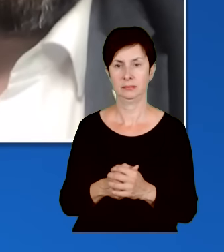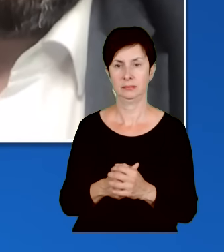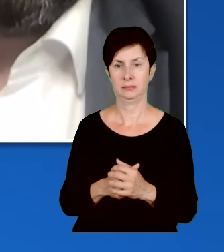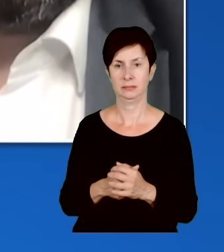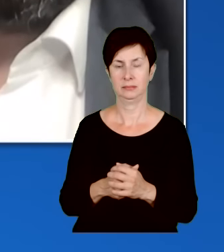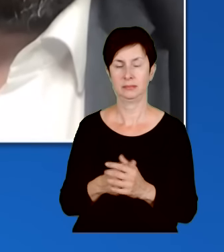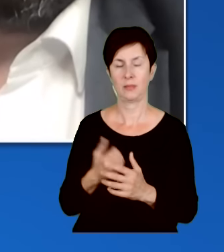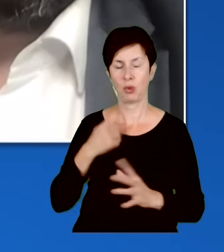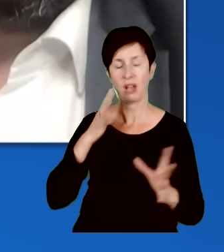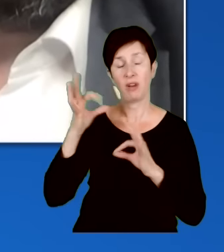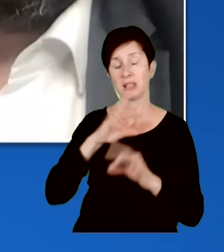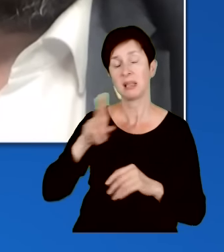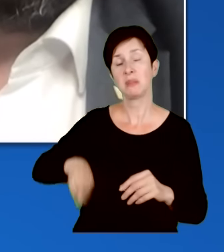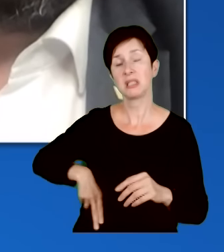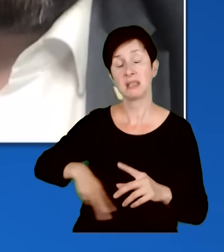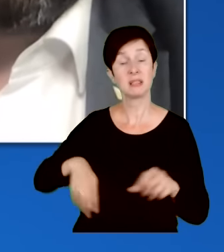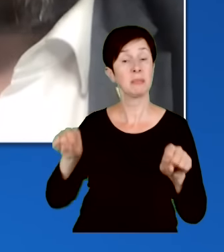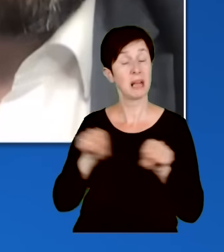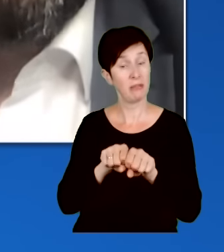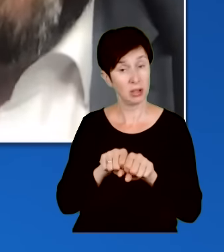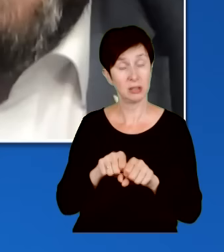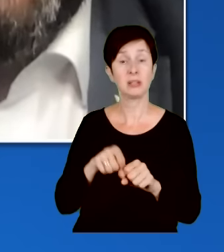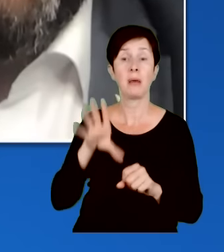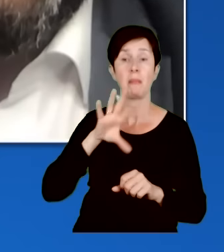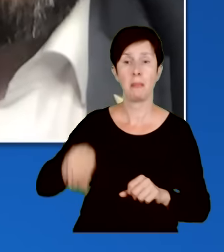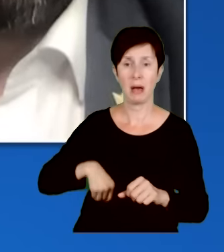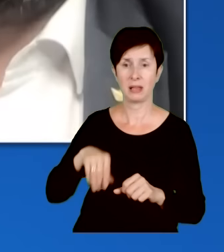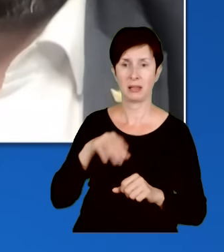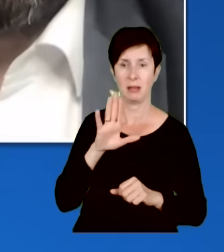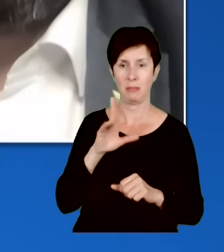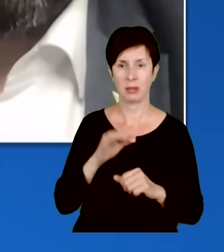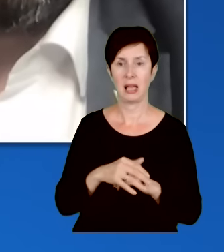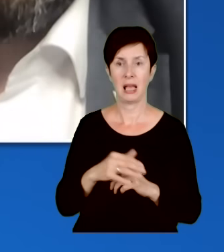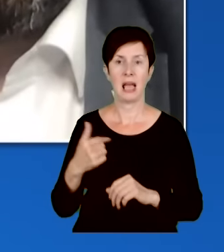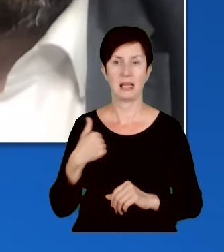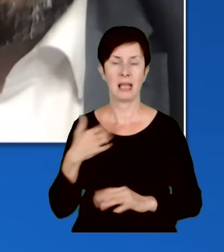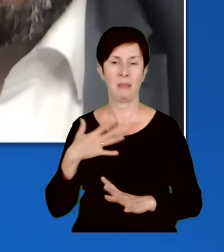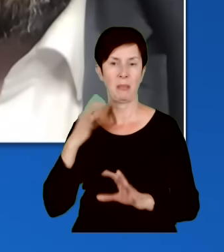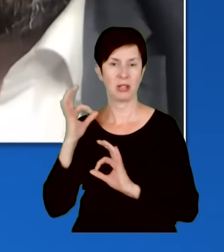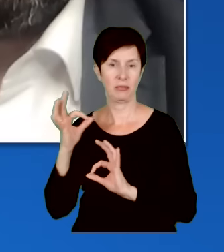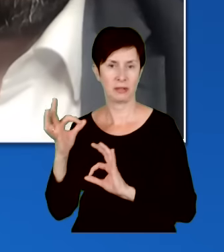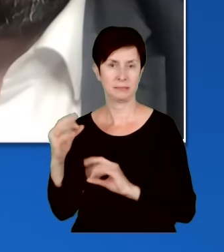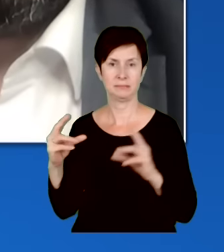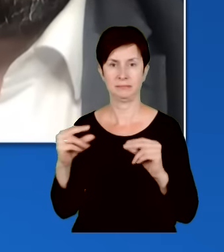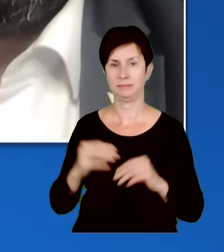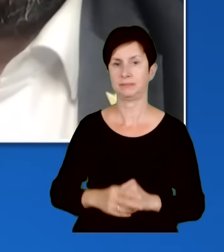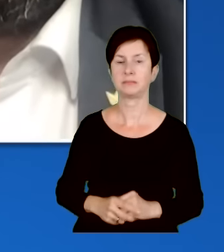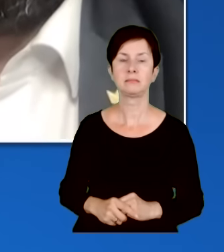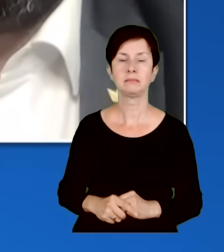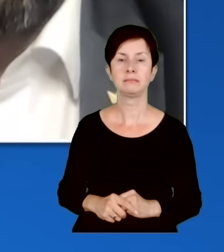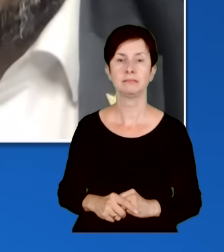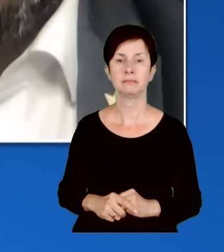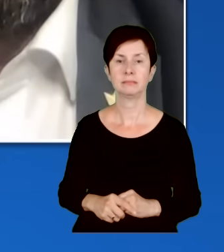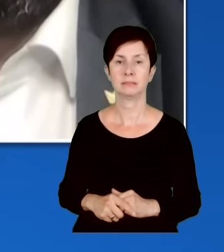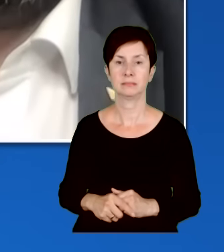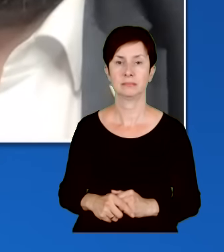sprawie panu można wierzyć bo pan Bodnar mówił że byli też sędziowie którzy dopytywali więc